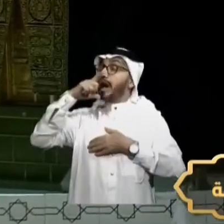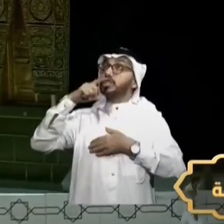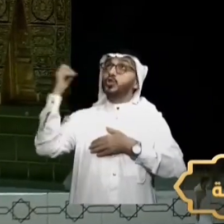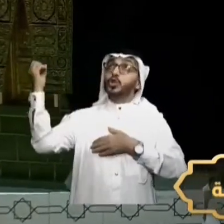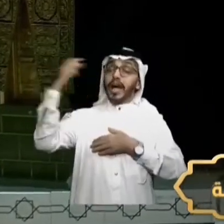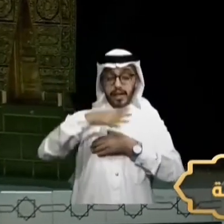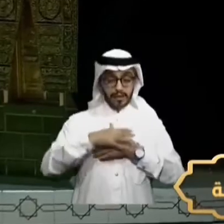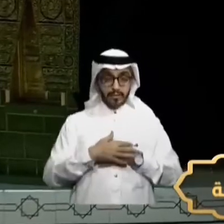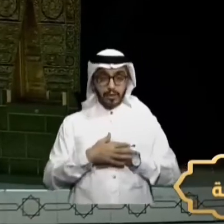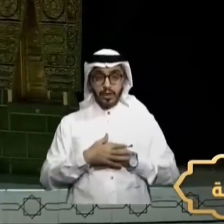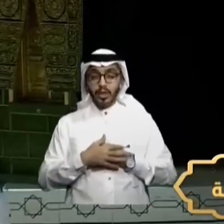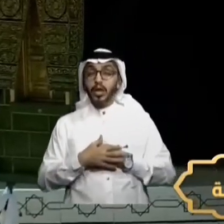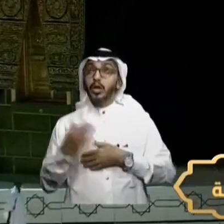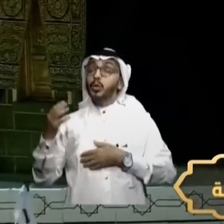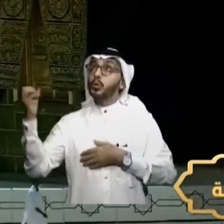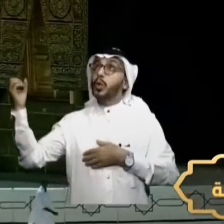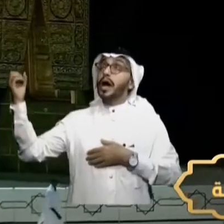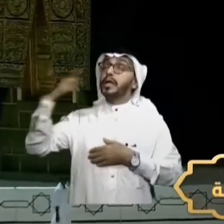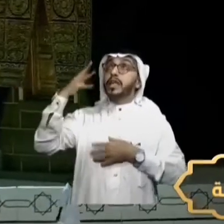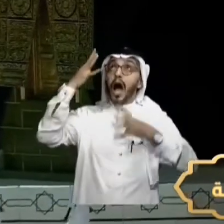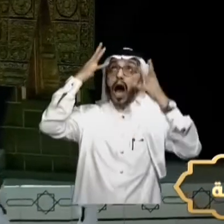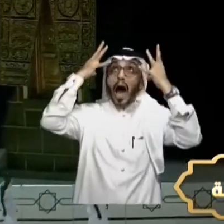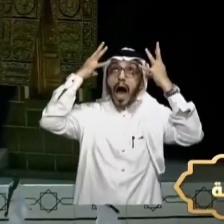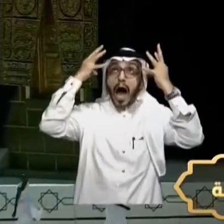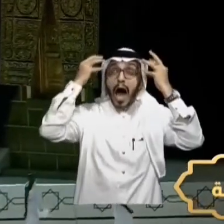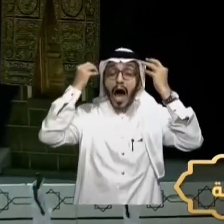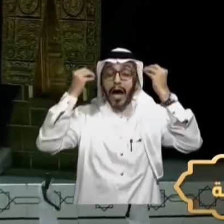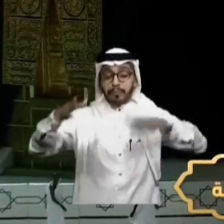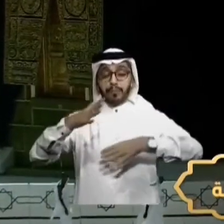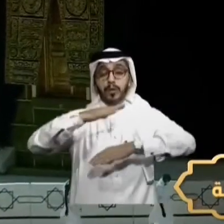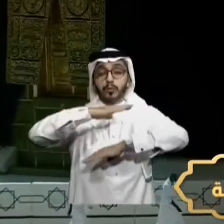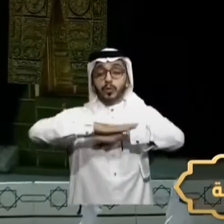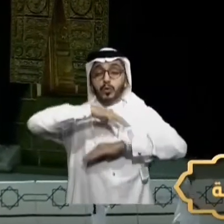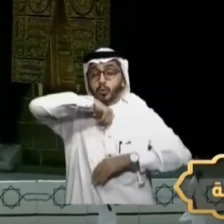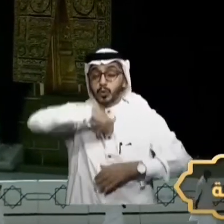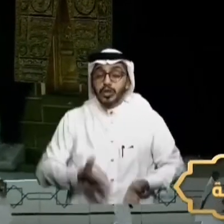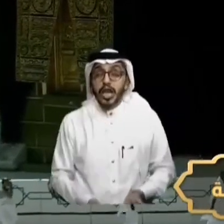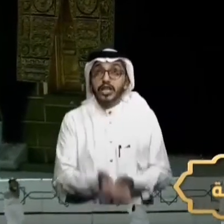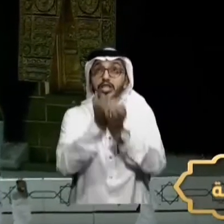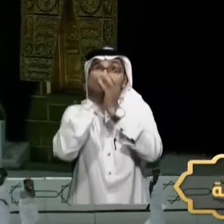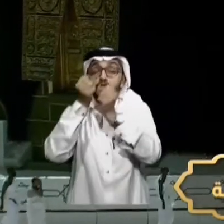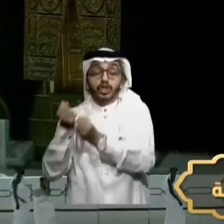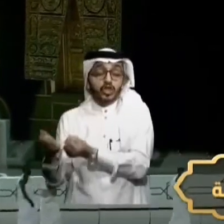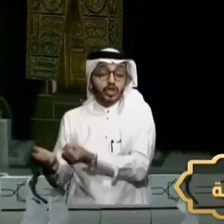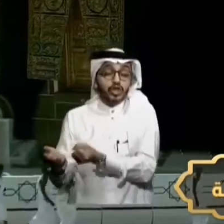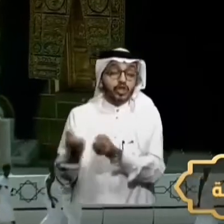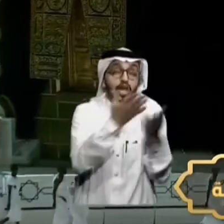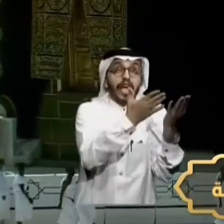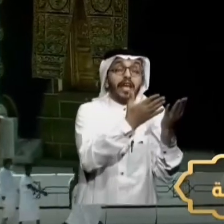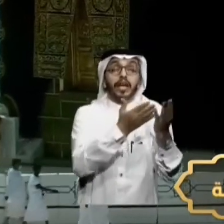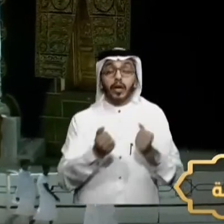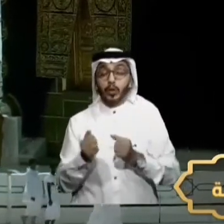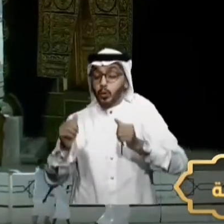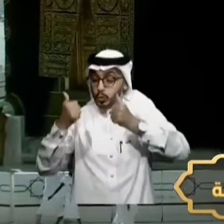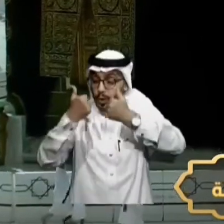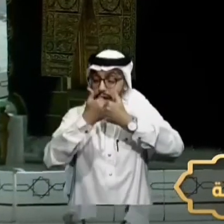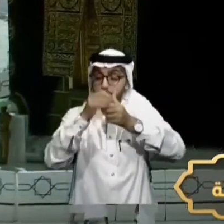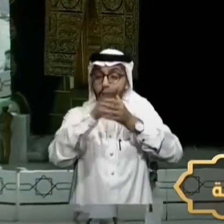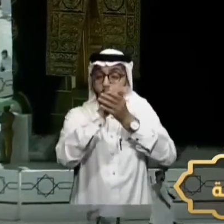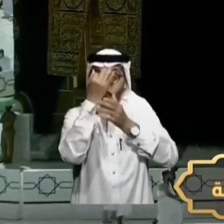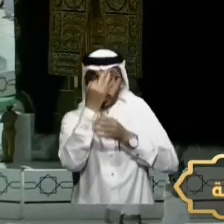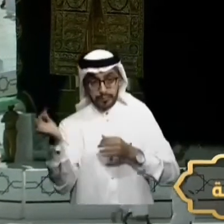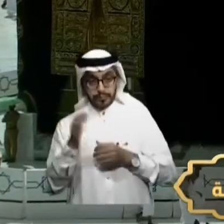وجناء، واستقبل الرضوان في غرفاتهم بجنات عدن آلك